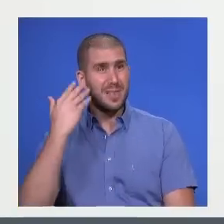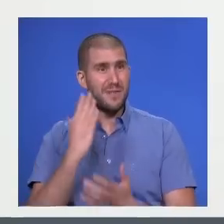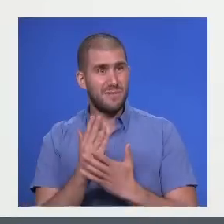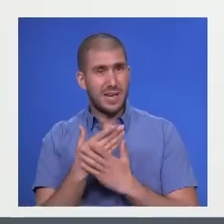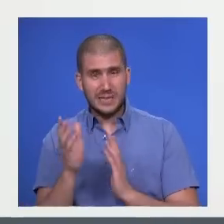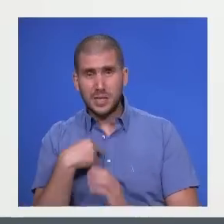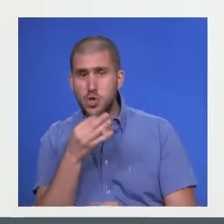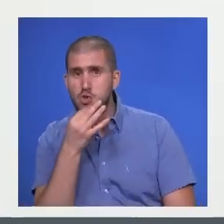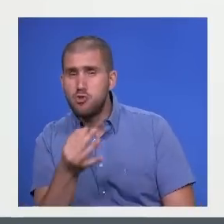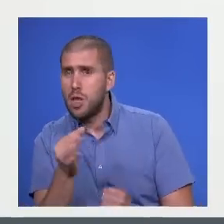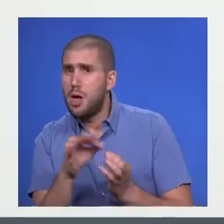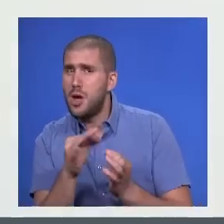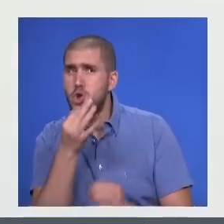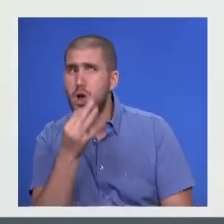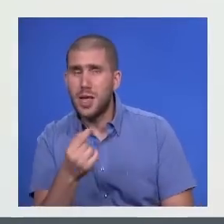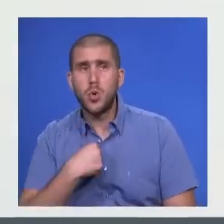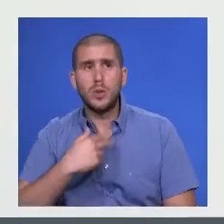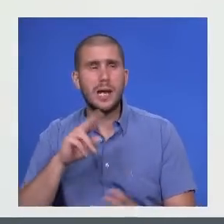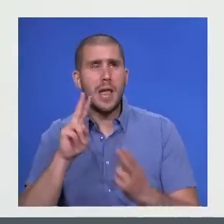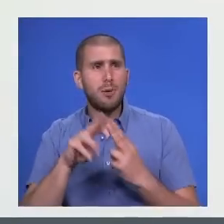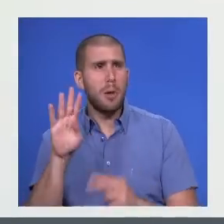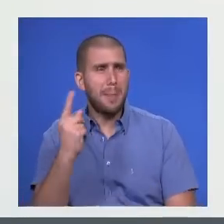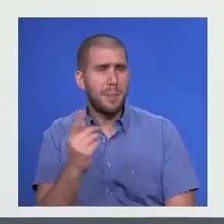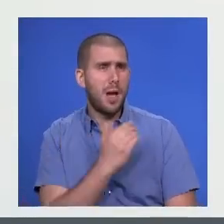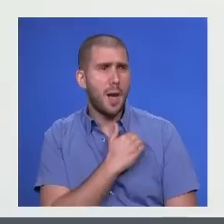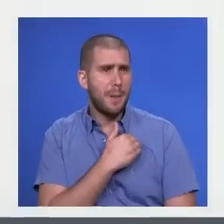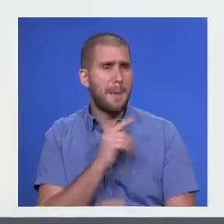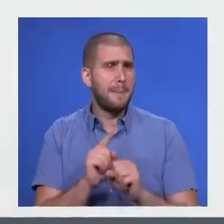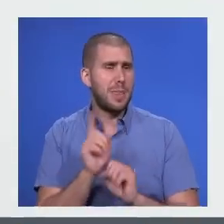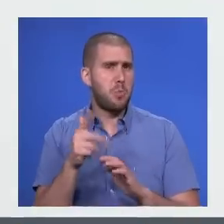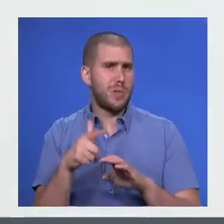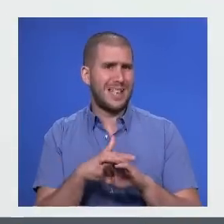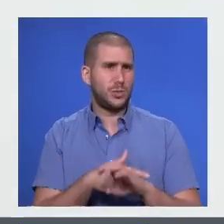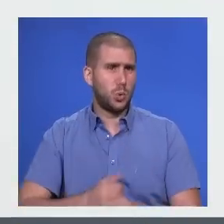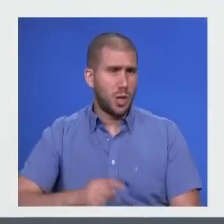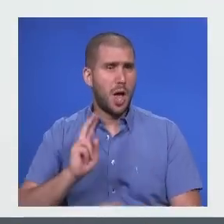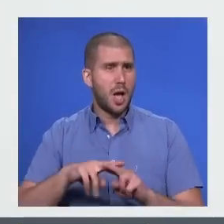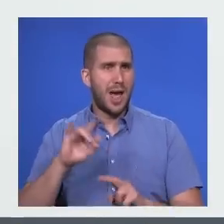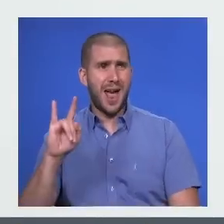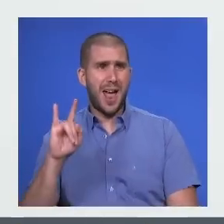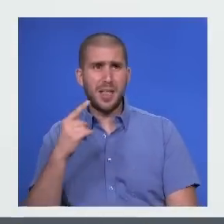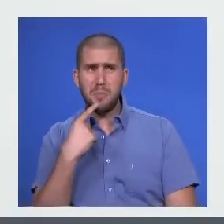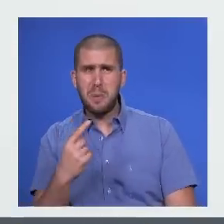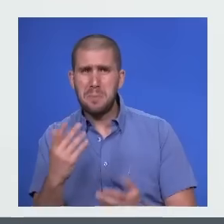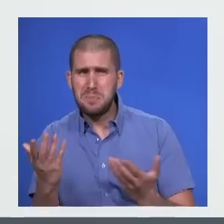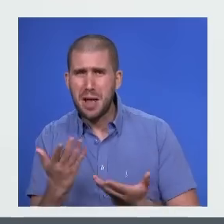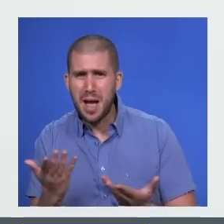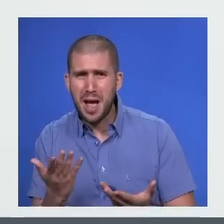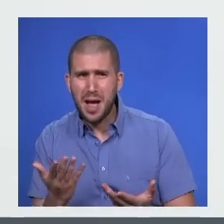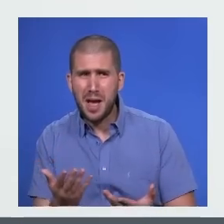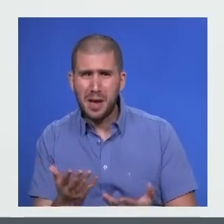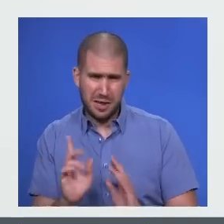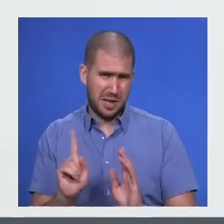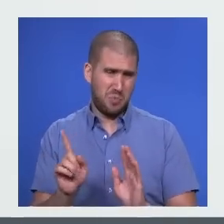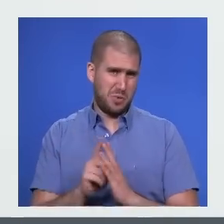אני שאלתי אותו שאלה, אני רוצה להיפגש עם ביבי, אמר לי הוא כרגע מאוד מאוד עסוק, ואז חני זרקה לו, מה